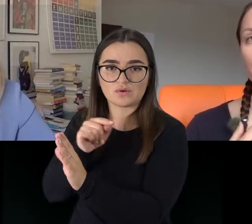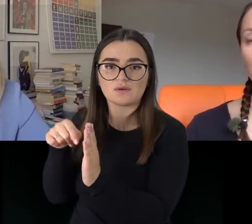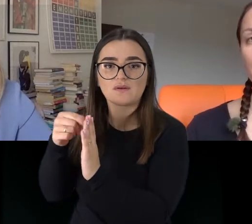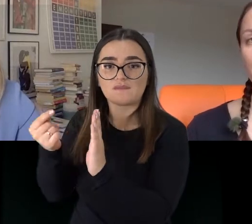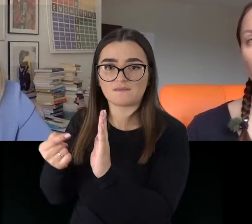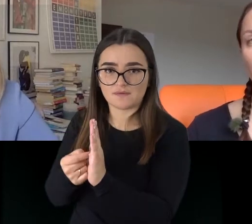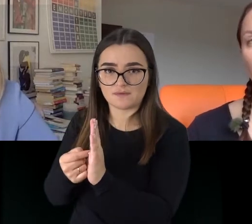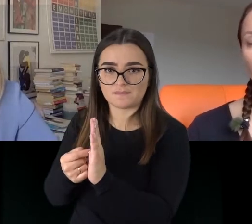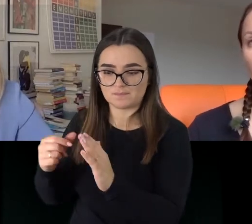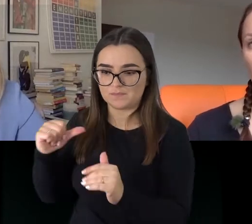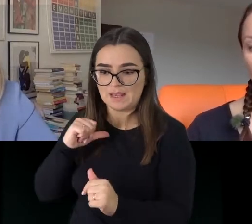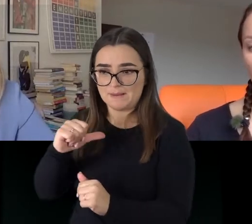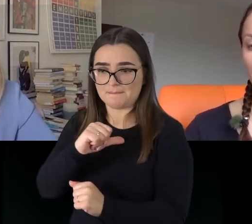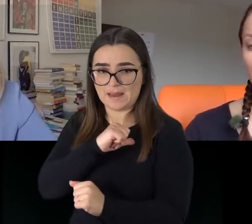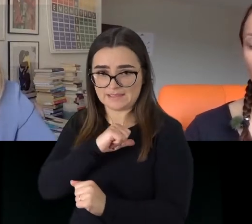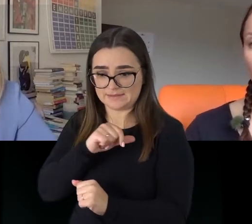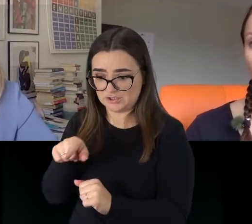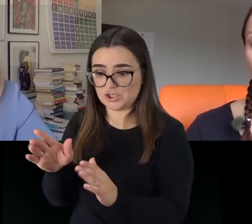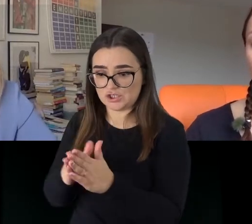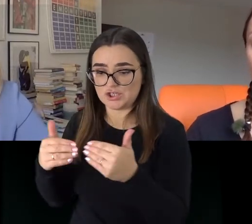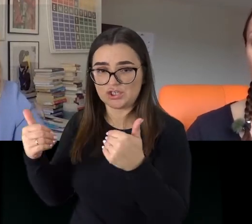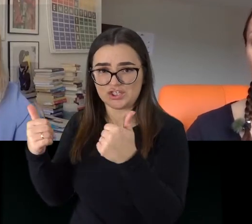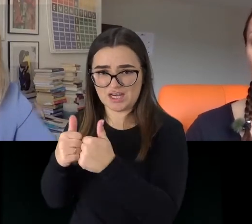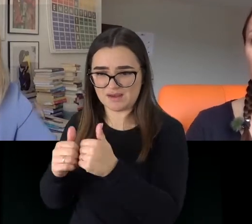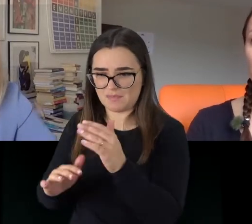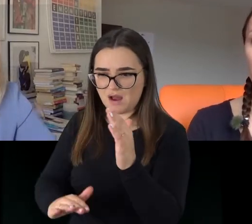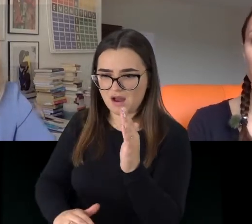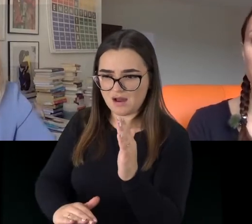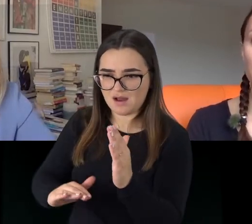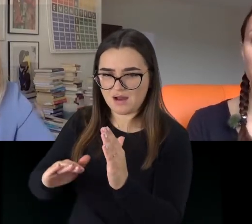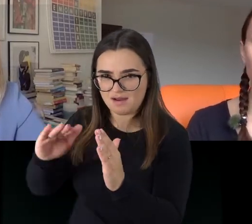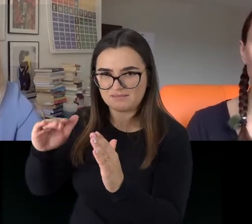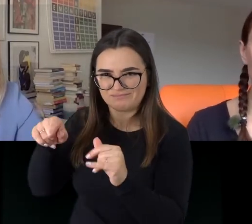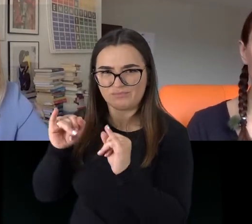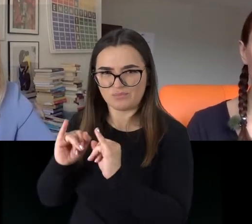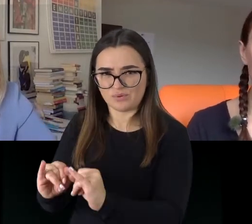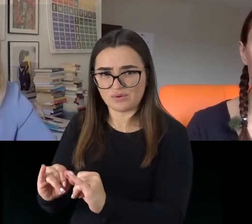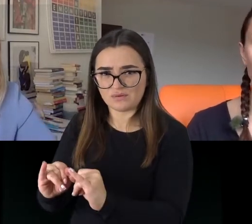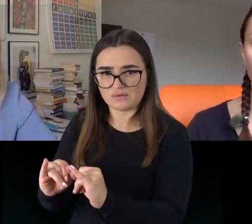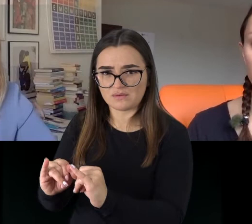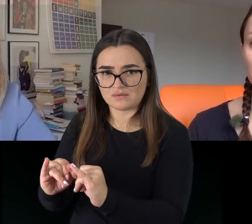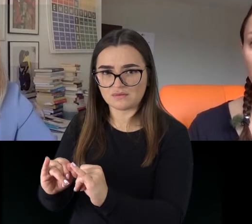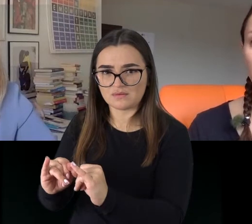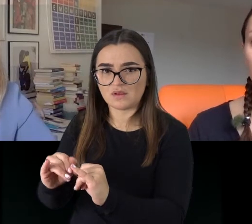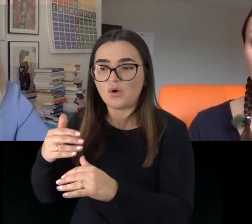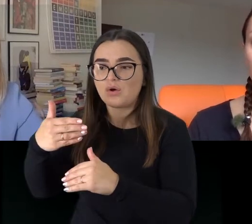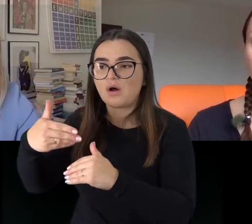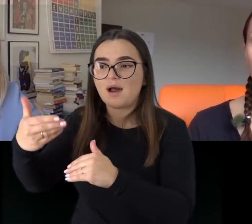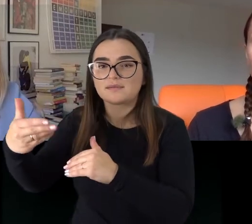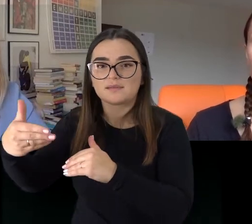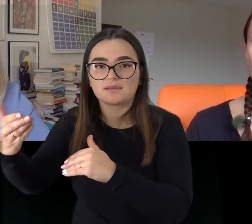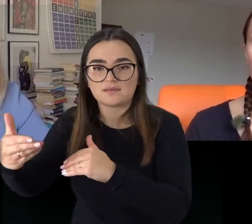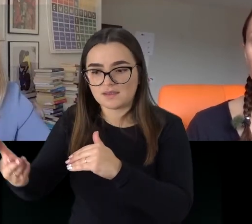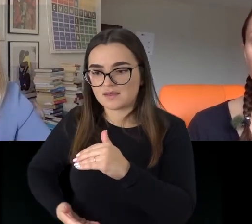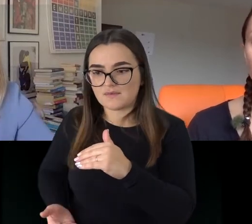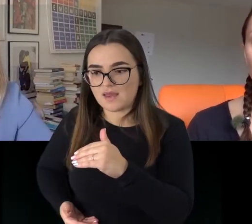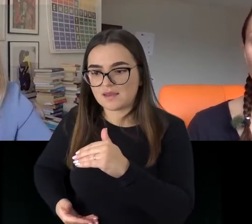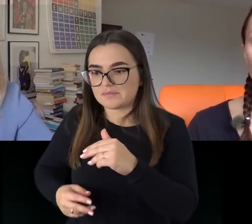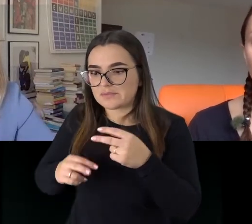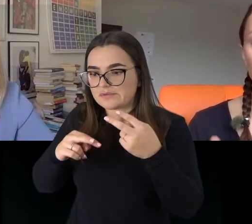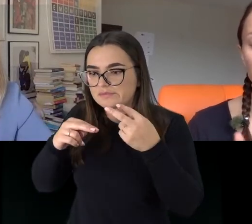kaip mes patys augdami tokio šeimoje, vat, kaip vaikai, vat, juk tiek daug skirtingų dalykų vyksta,